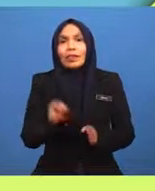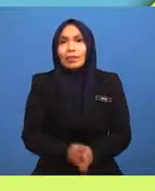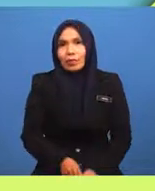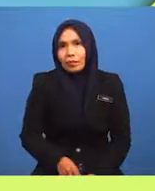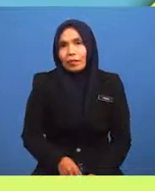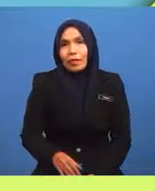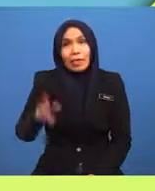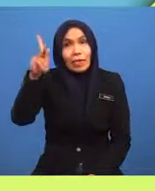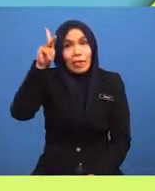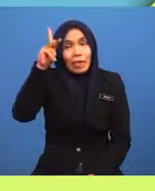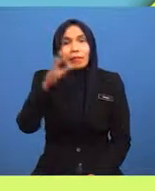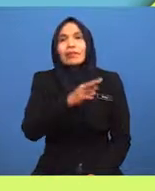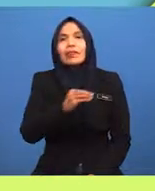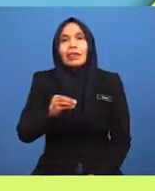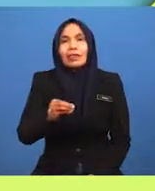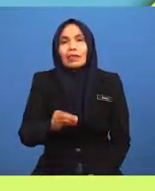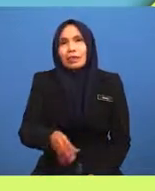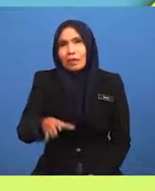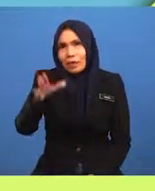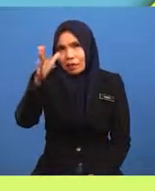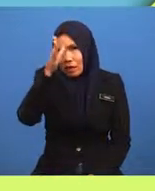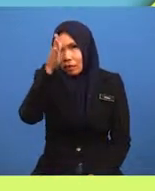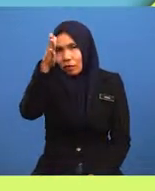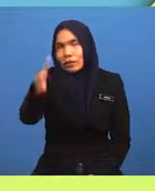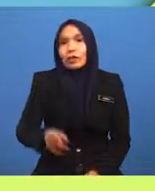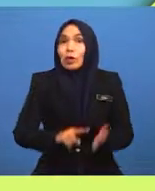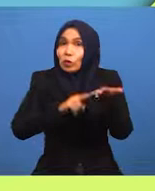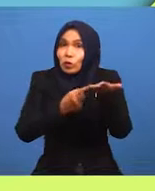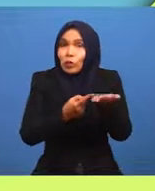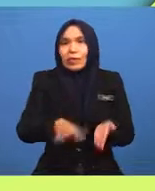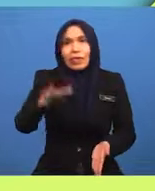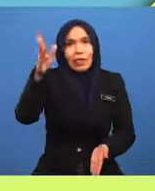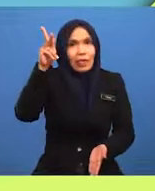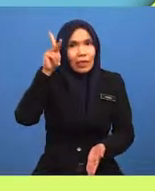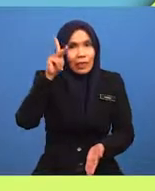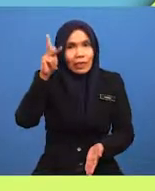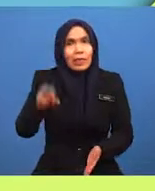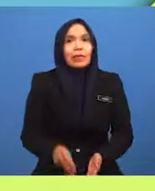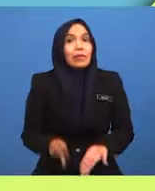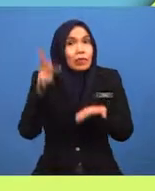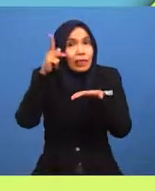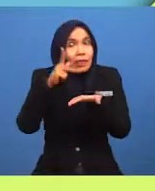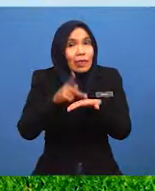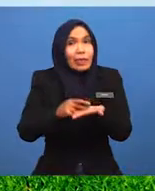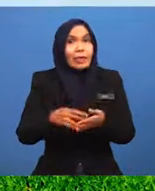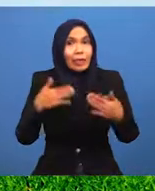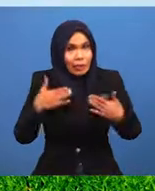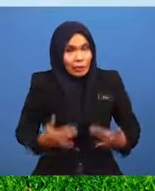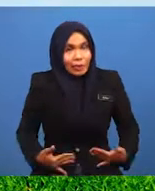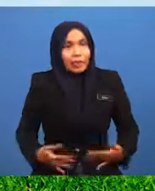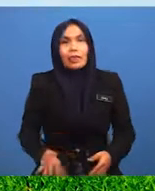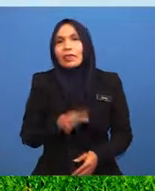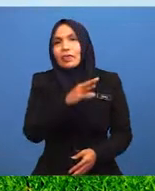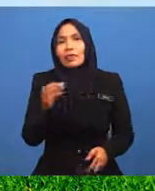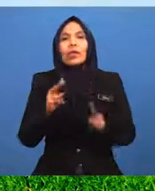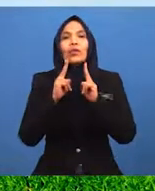dahulu. Selepas itu, mengucapkan selamat hari lahir kepada datuknya. Apabila